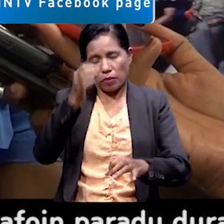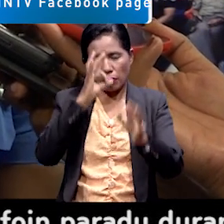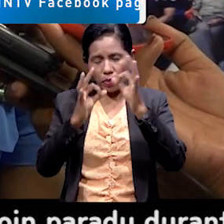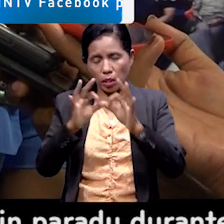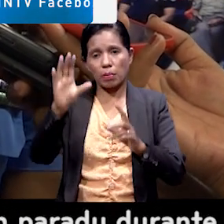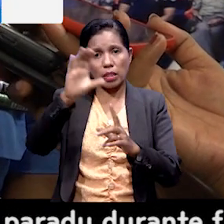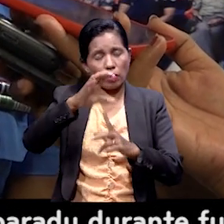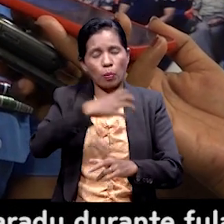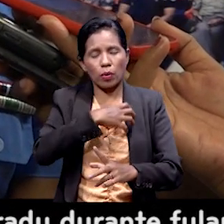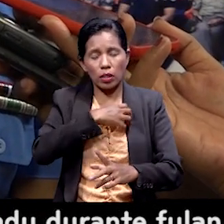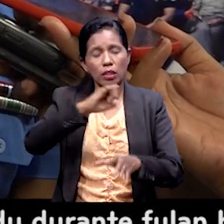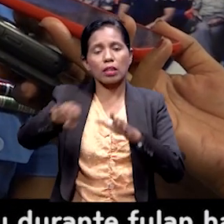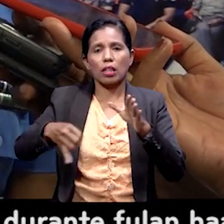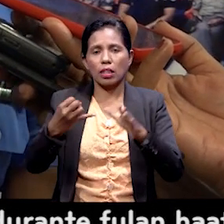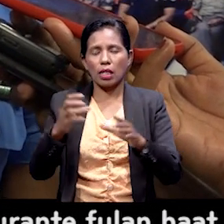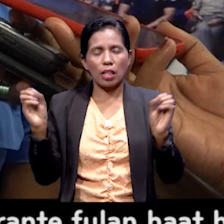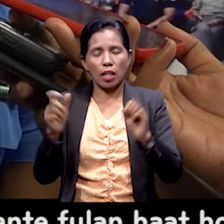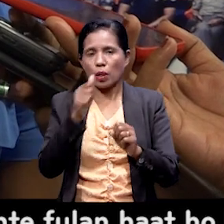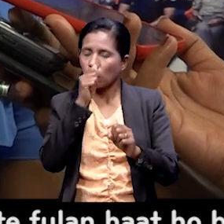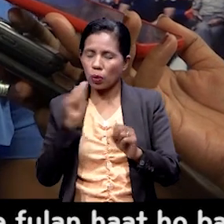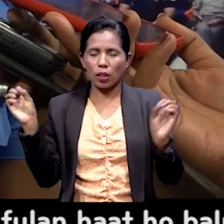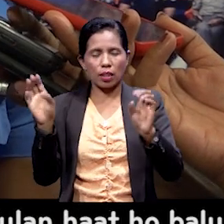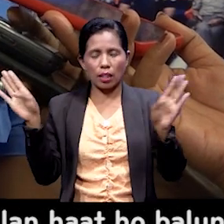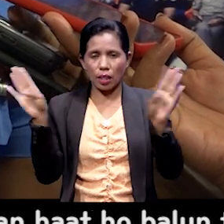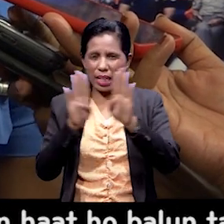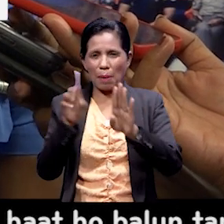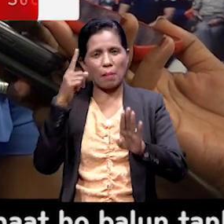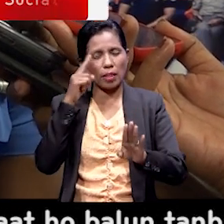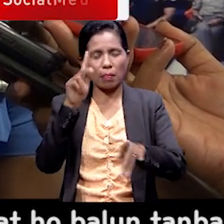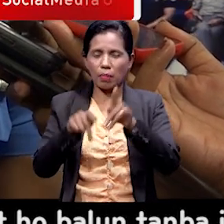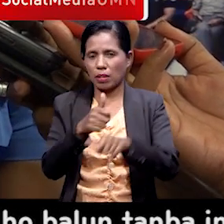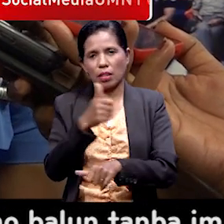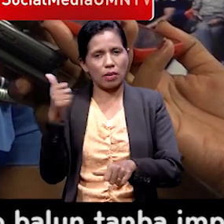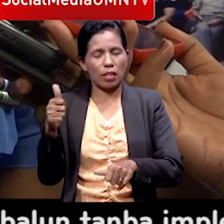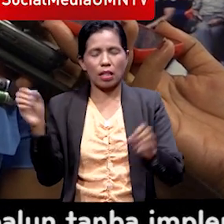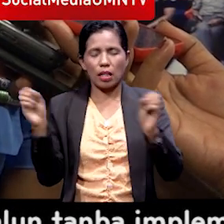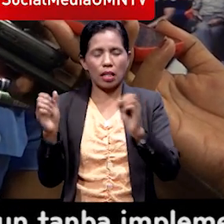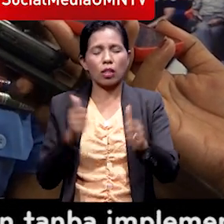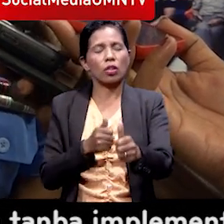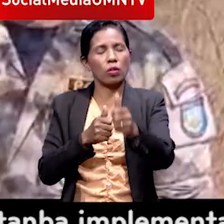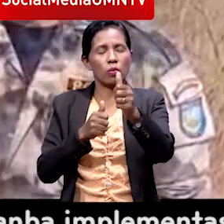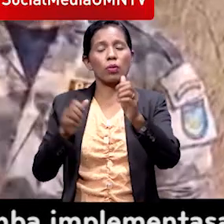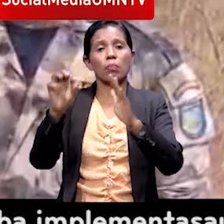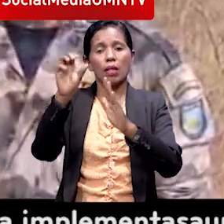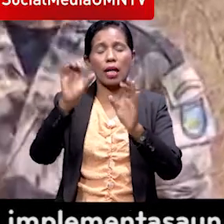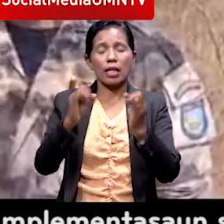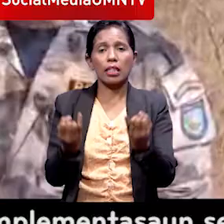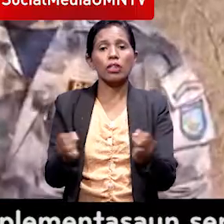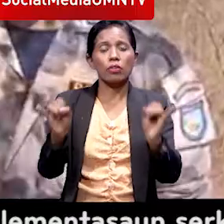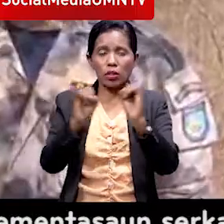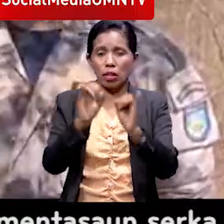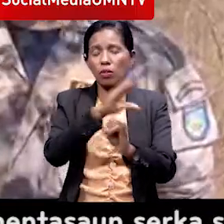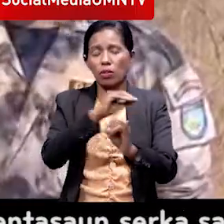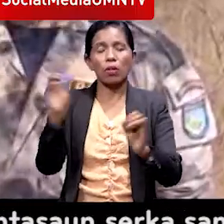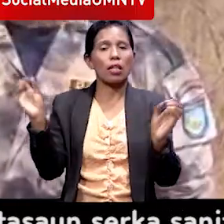sosialis komandan jeral la nonok la takamatan ba emasir nebe maka la loyal by institusi la loyal by staru dan ia domingo ne